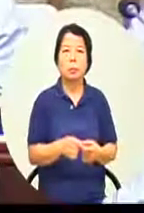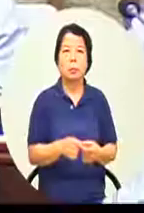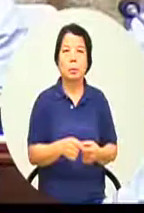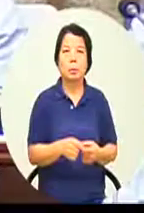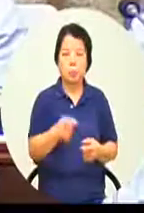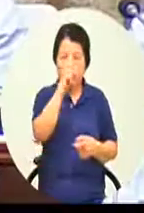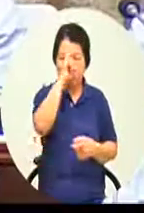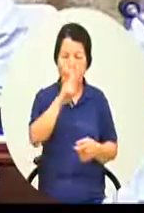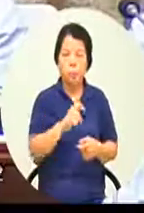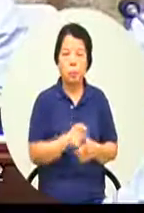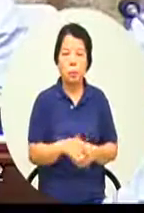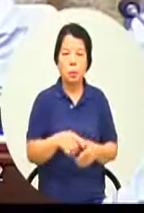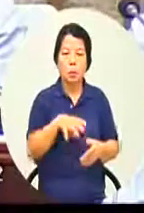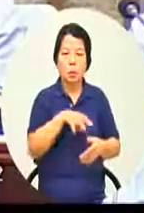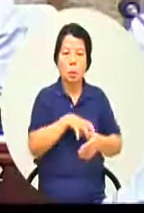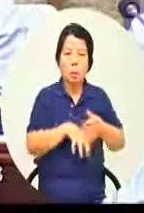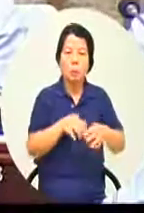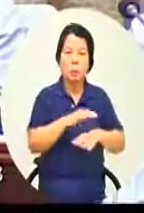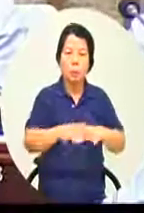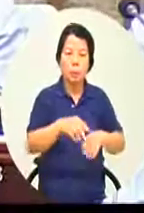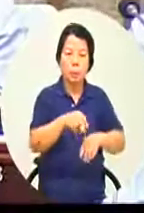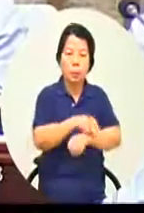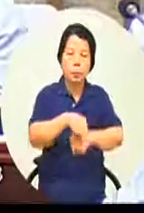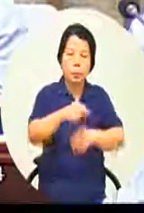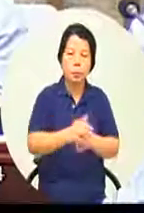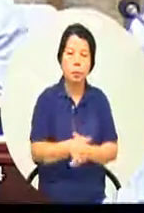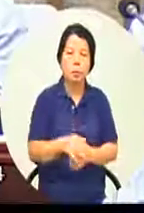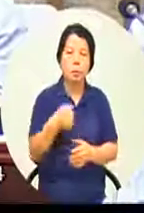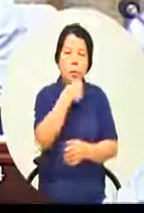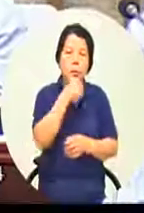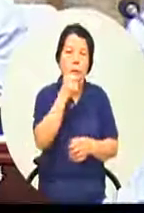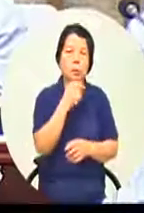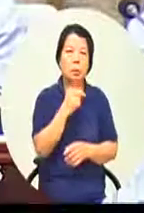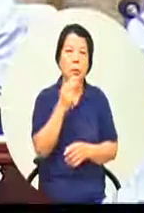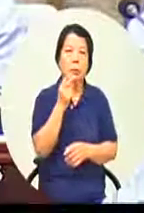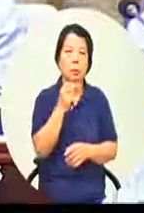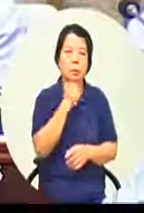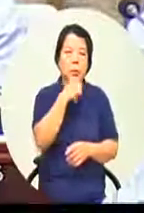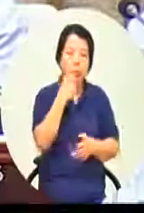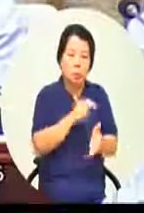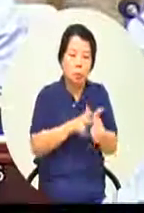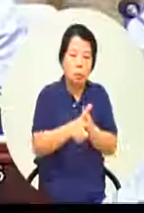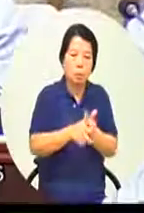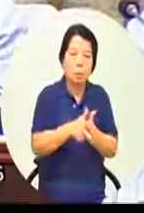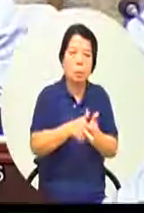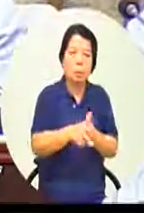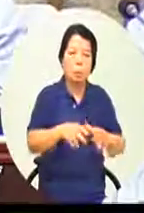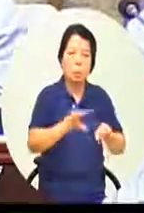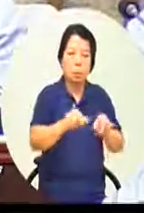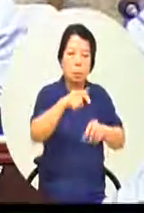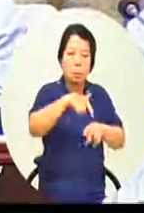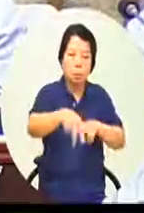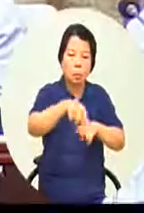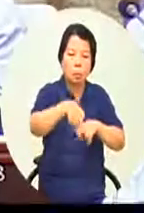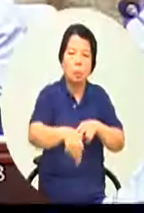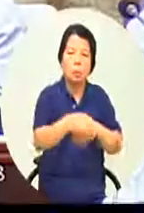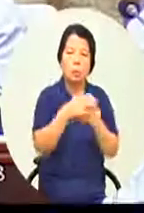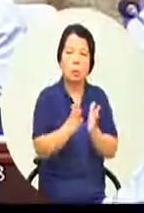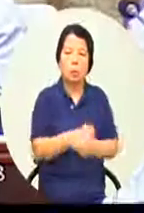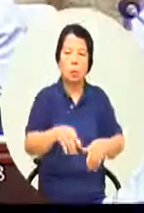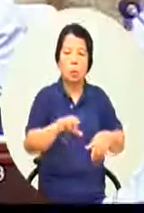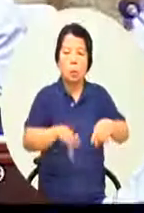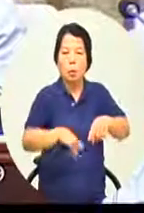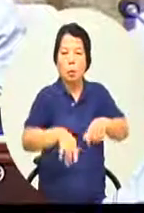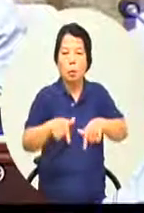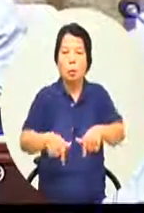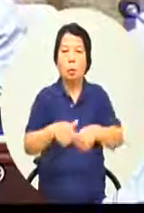我们希望就是说，因为我们这里面会涉及到就是台铁地下化的问题。那台铁的部分，其实我们在南端77以南的部分，那